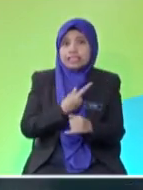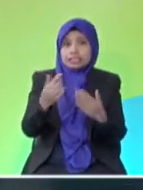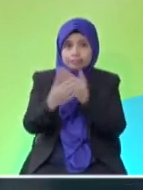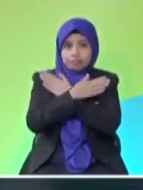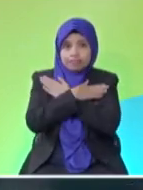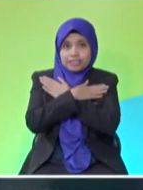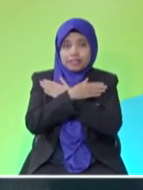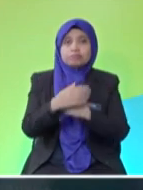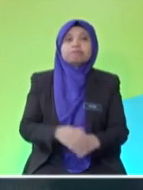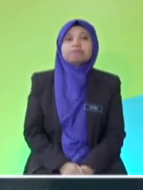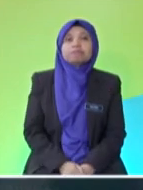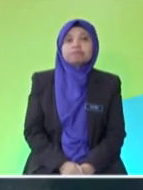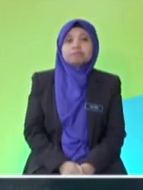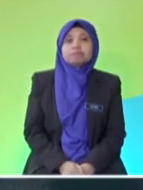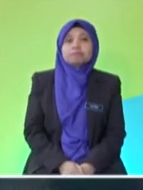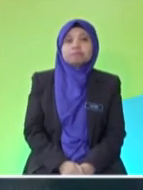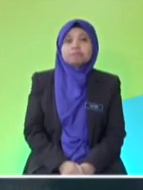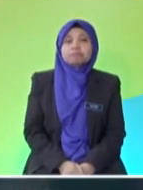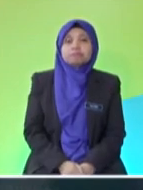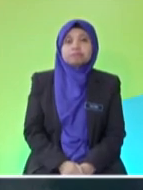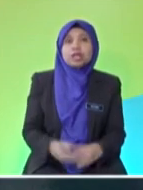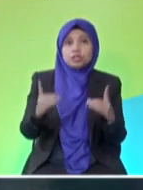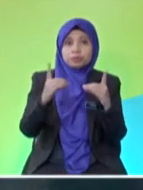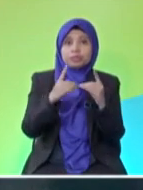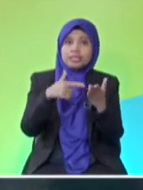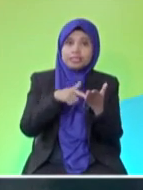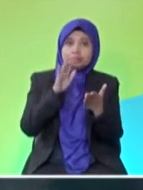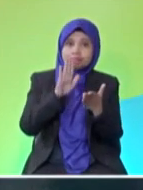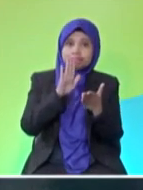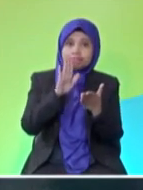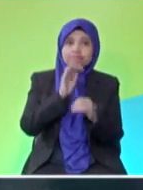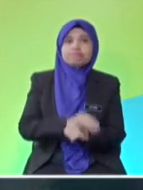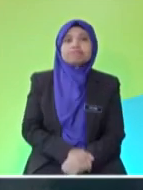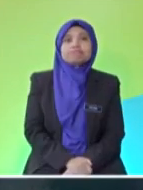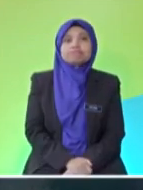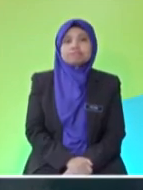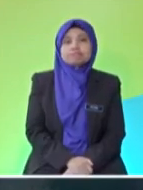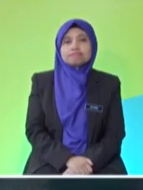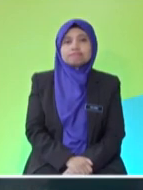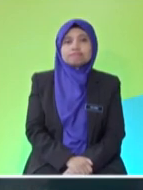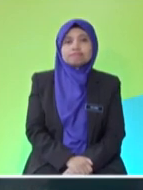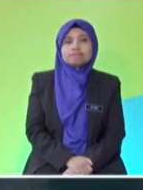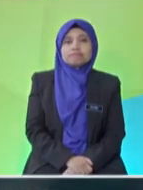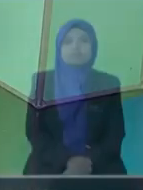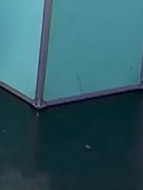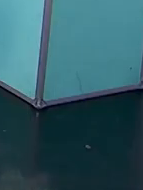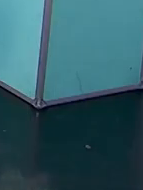sagu boleh kawan-kawan di rumah jangan kemana-mana ya terus Kak Setia menonton tahap 1 di di TVN